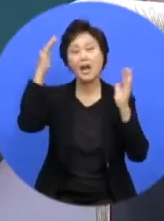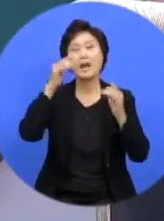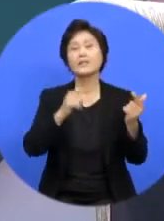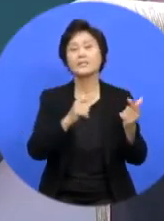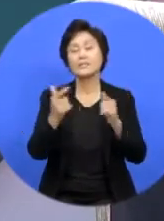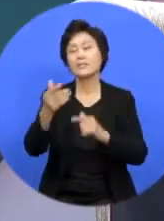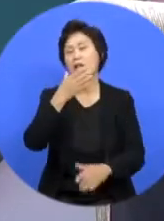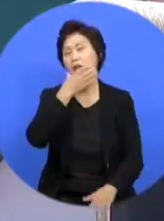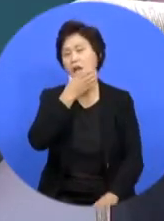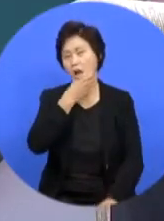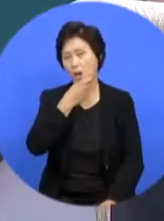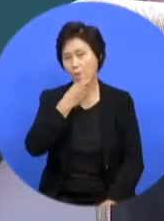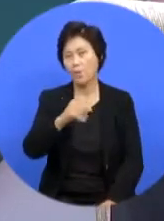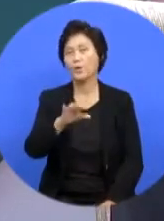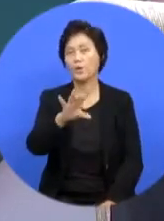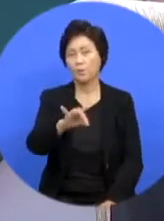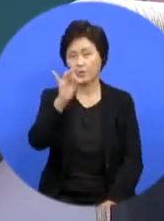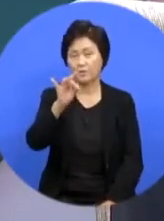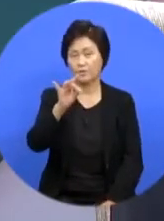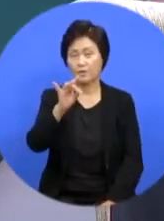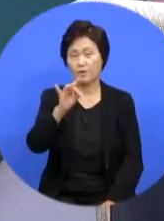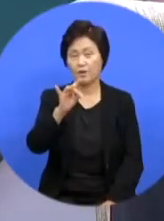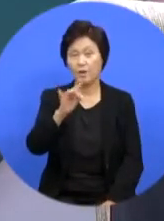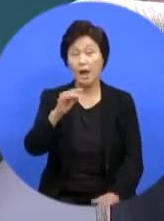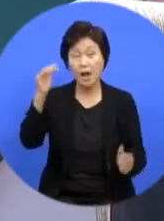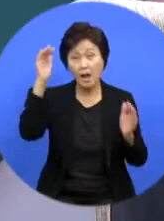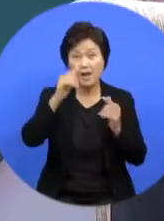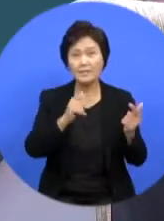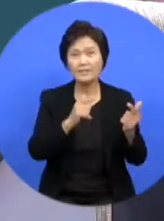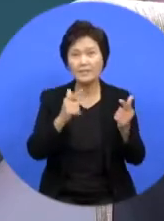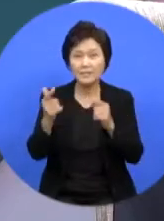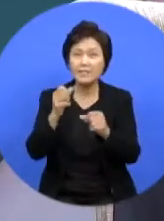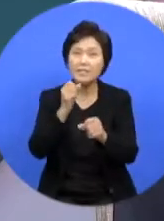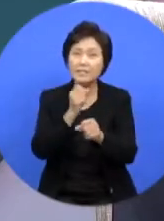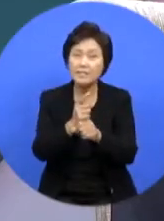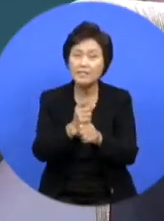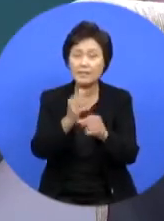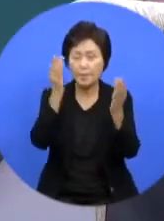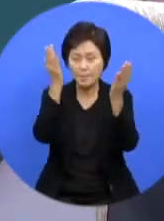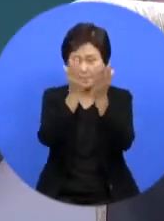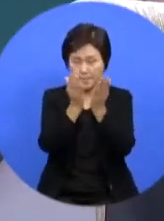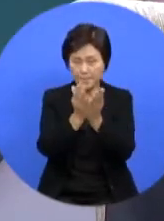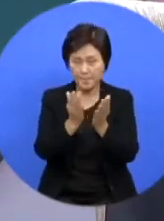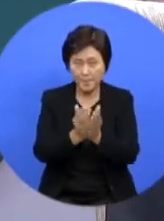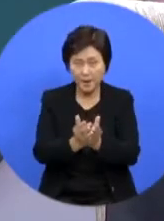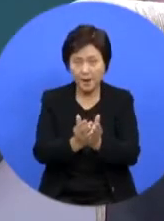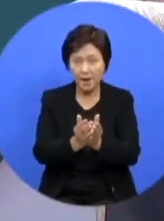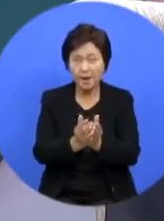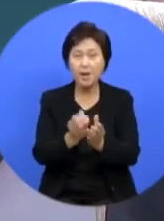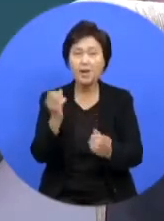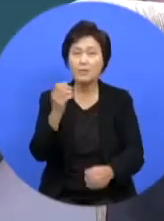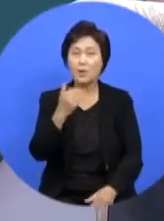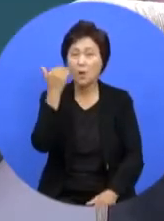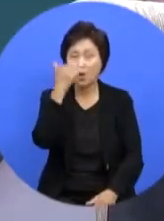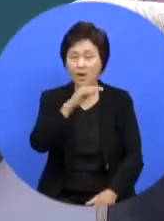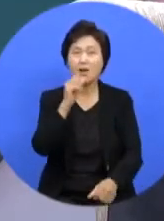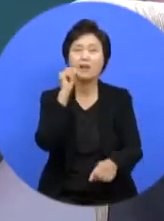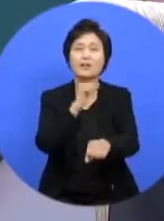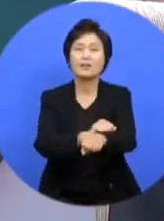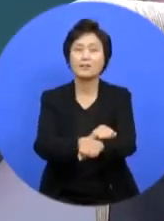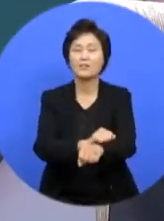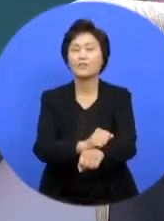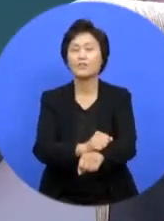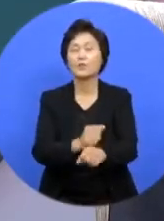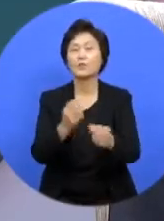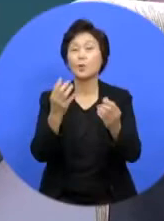각 학생의 성격과 재능에 맞는 학교를 찾아주고 그 학교에서 적응 잘할 수 있게 그리고 적응 잘해서 그